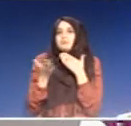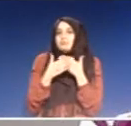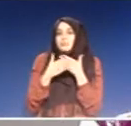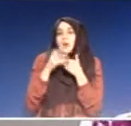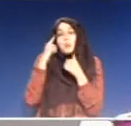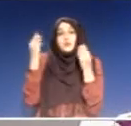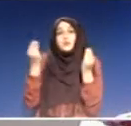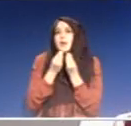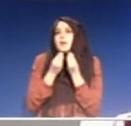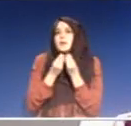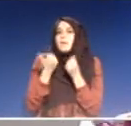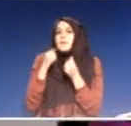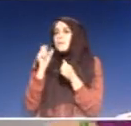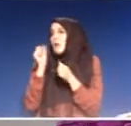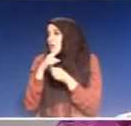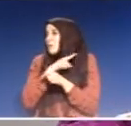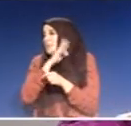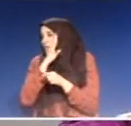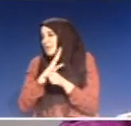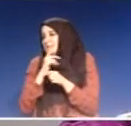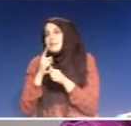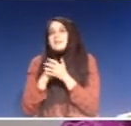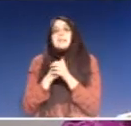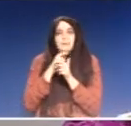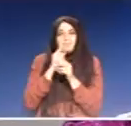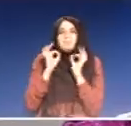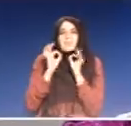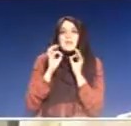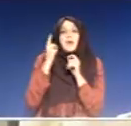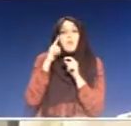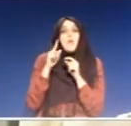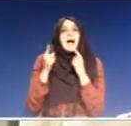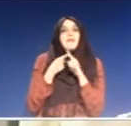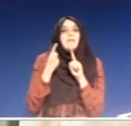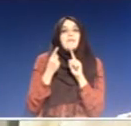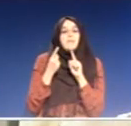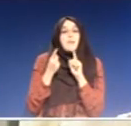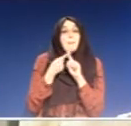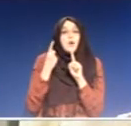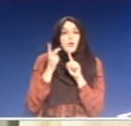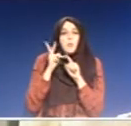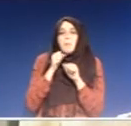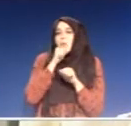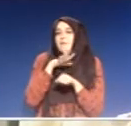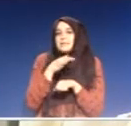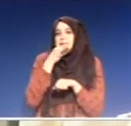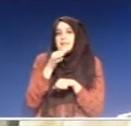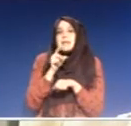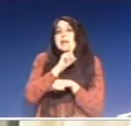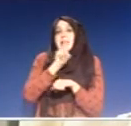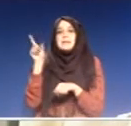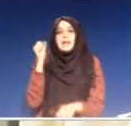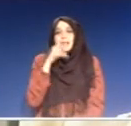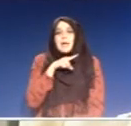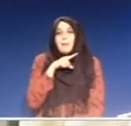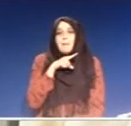الكذب بين الخصوم باش يعاود نعم. يقولوا لبعضهم إبرازا لقيمة الصلح نعم. النبي عليه الصلاة والسلام يقول ليس